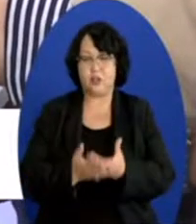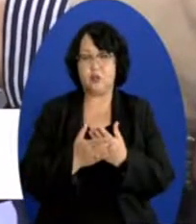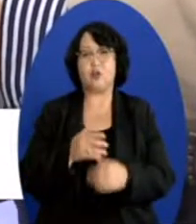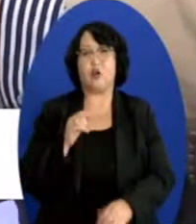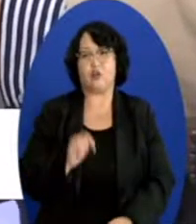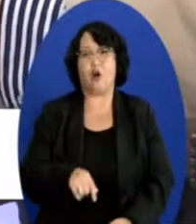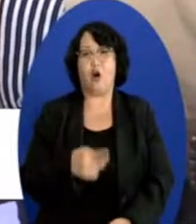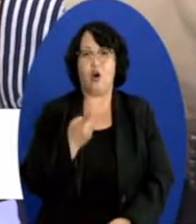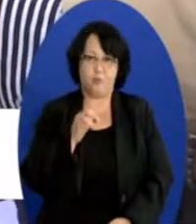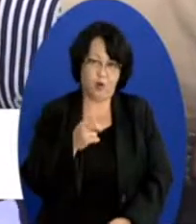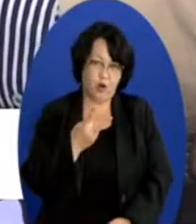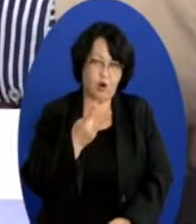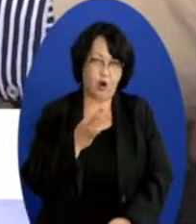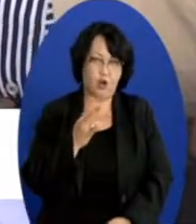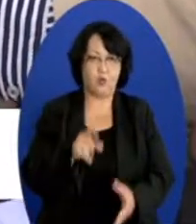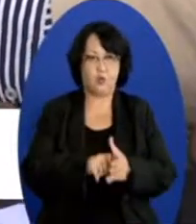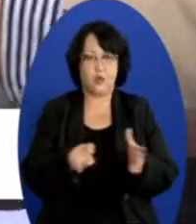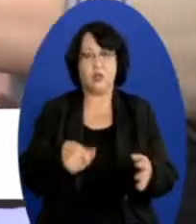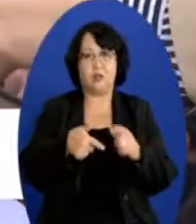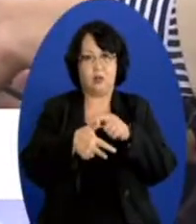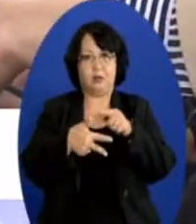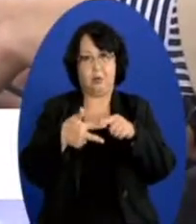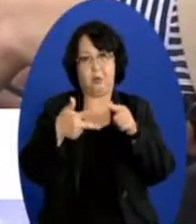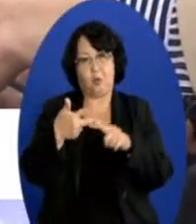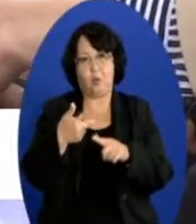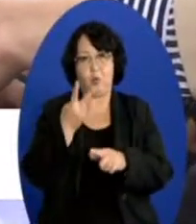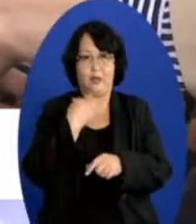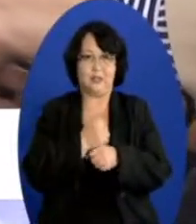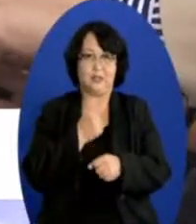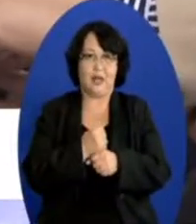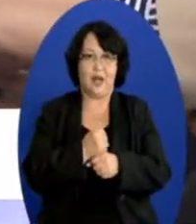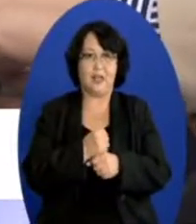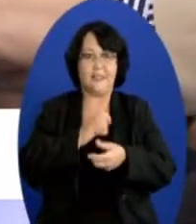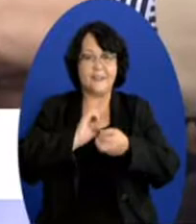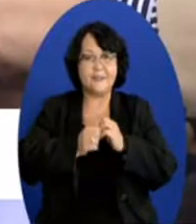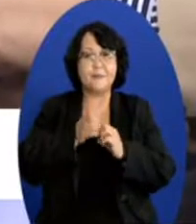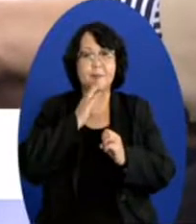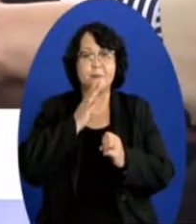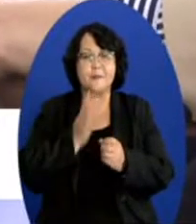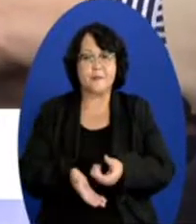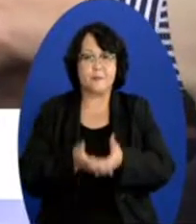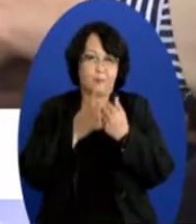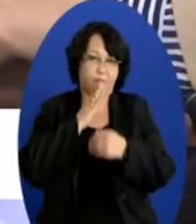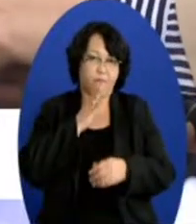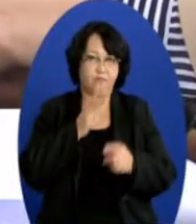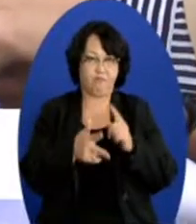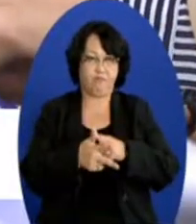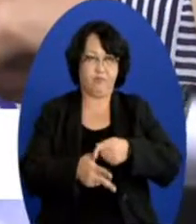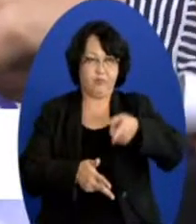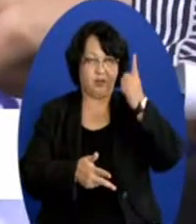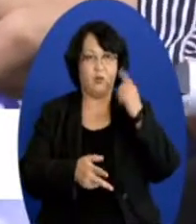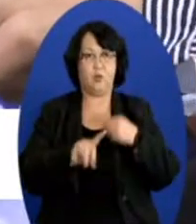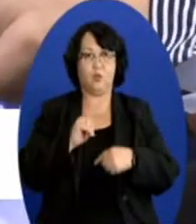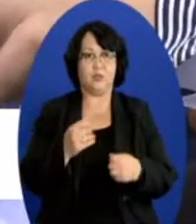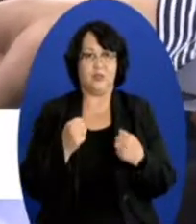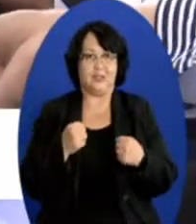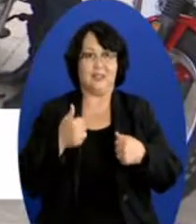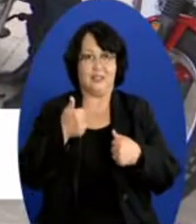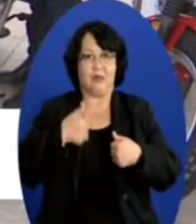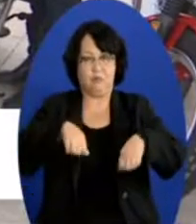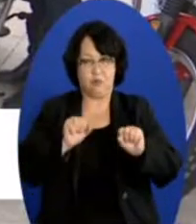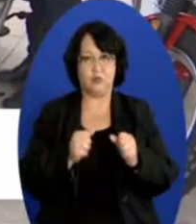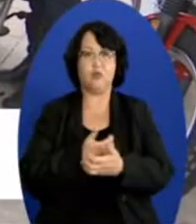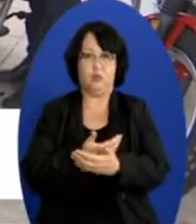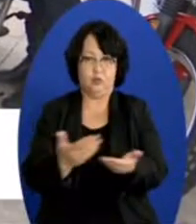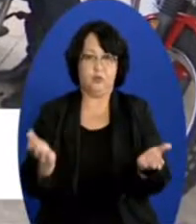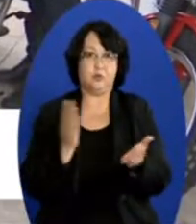үе шаттай бас асуудал шийдвэрлэх ийм одоо төлөвлөгөөтэй байгаа. За эхний ээлжинд бол ингээд хүчин чадал сайтай мотоциклаар хангаж